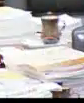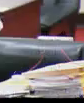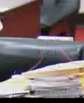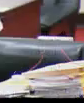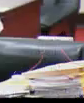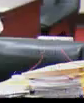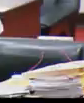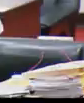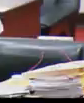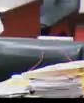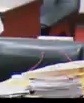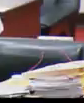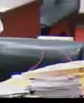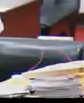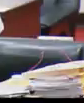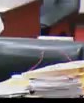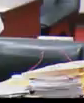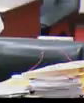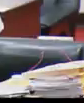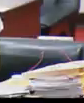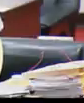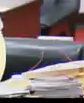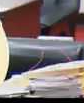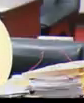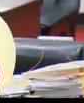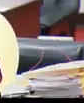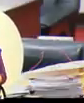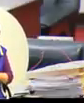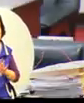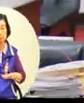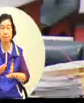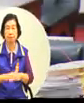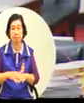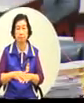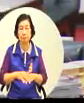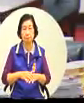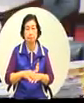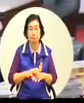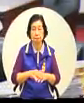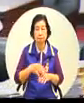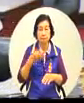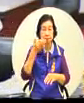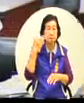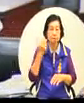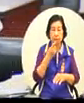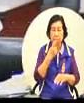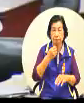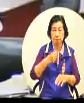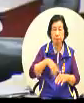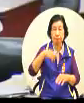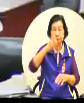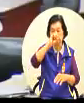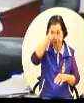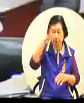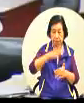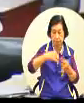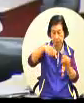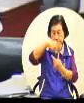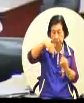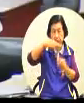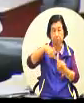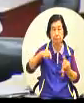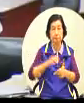那我的感觉了，虽然已经政党轮替了，我们许多中央部会